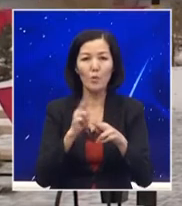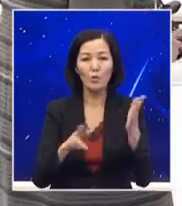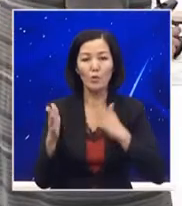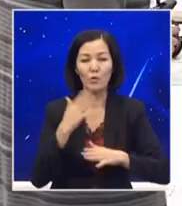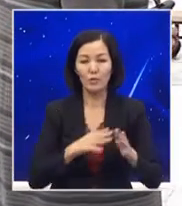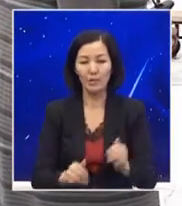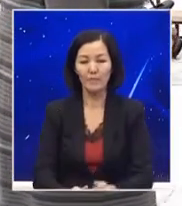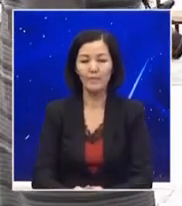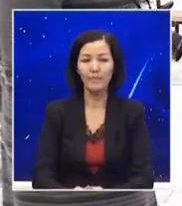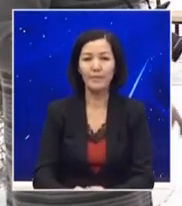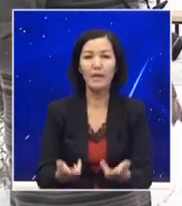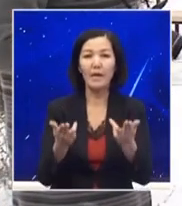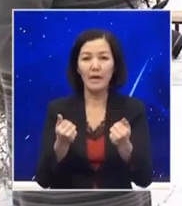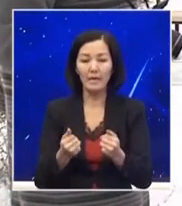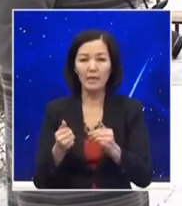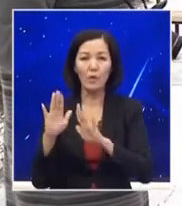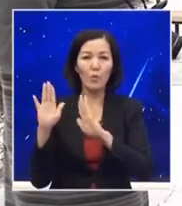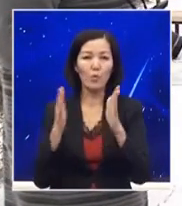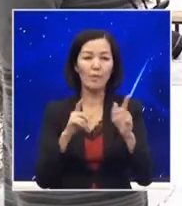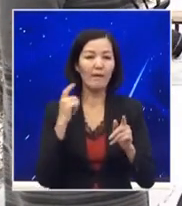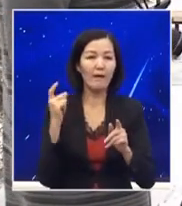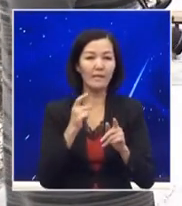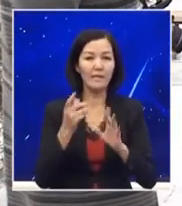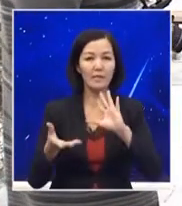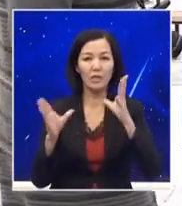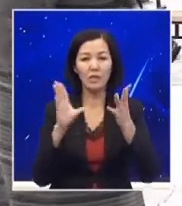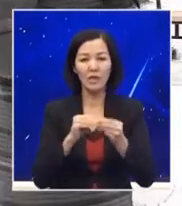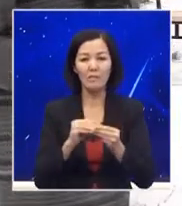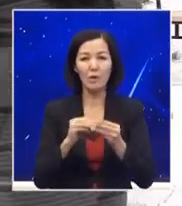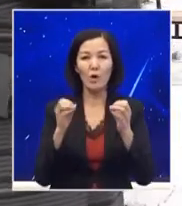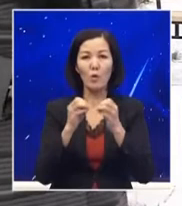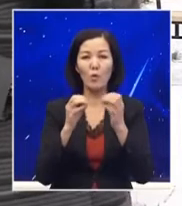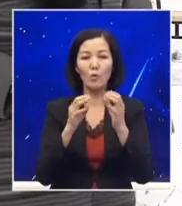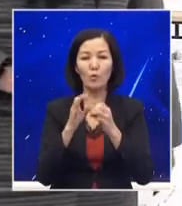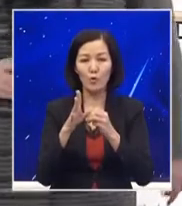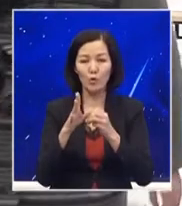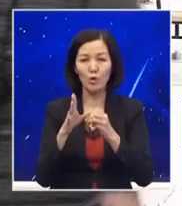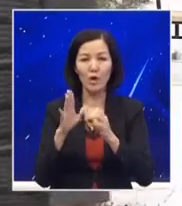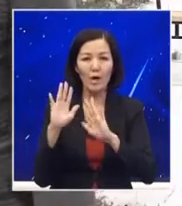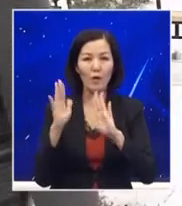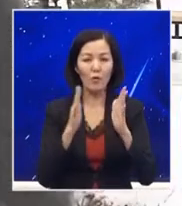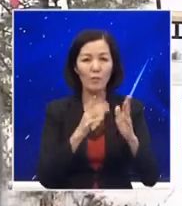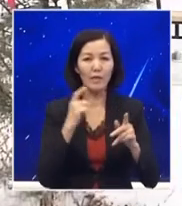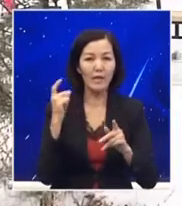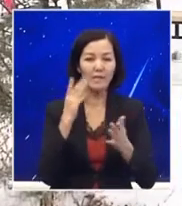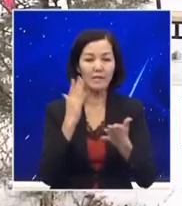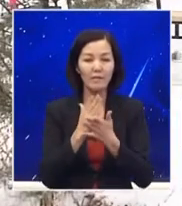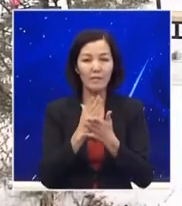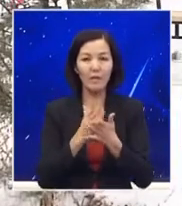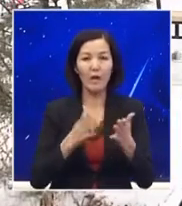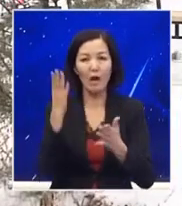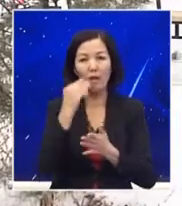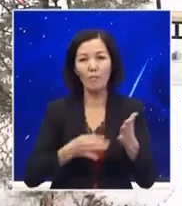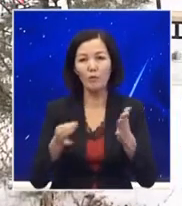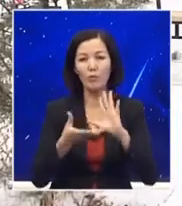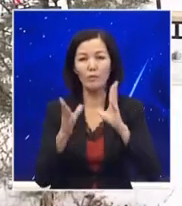отыр. Әрине бұл орман шаруашылығын жаңа айтып кететін болсақ, жалпы орман шаруашылығы бізде 14 орман шаруашылығы бар. Облыс бойынша осы мен осы